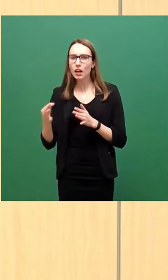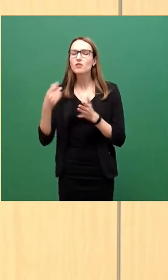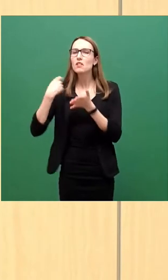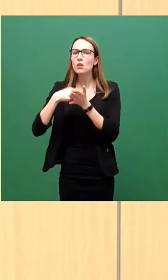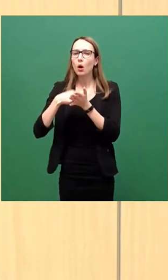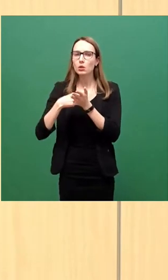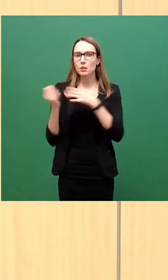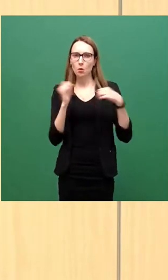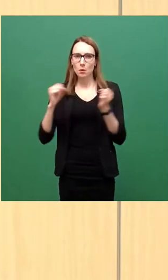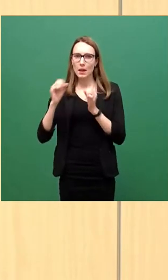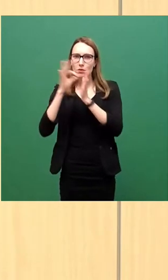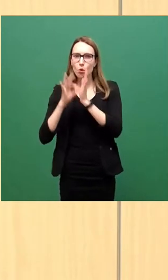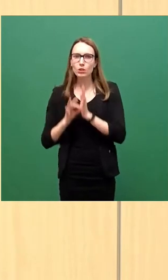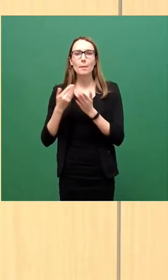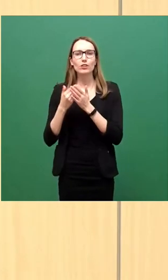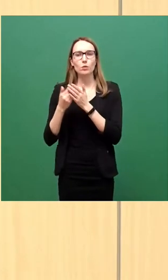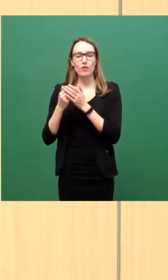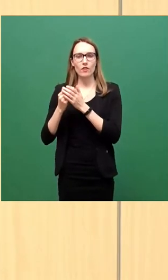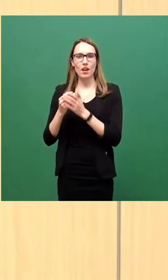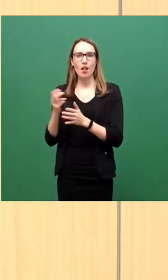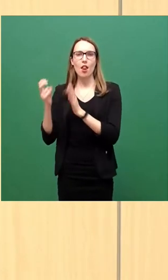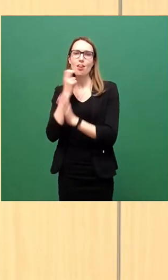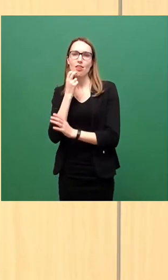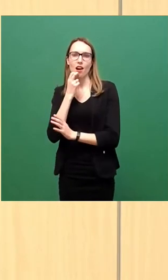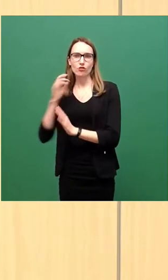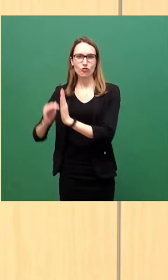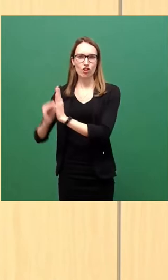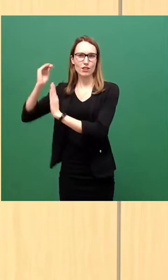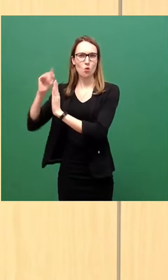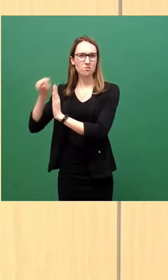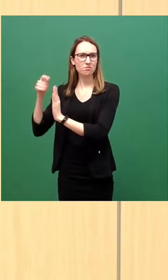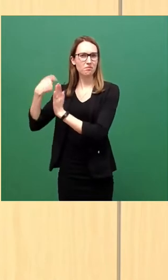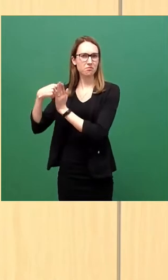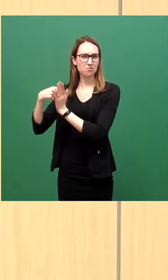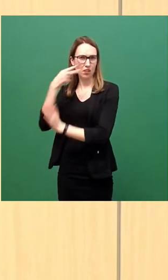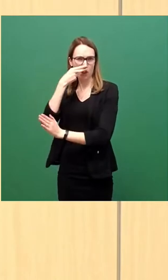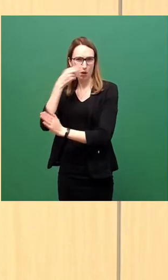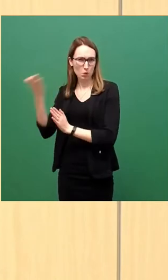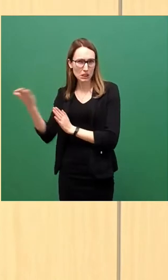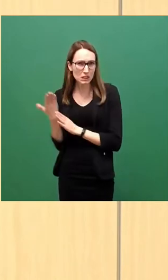die Ladestationen haben. Wissen Sie, was so eine Ladestation und so ein Mobipunkt kostet?